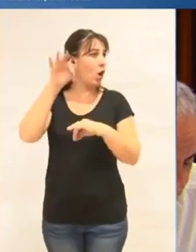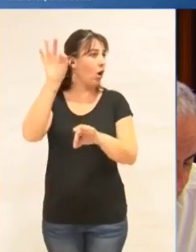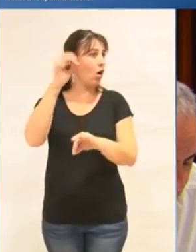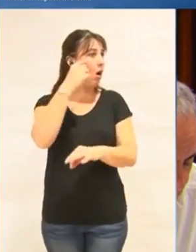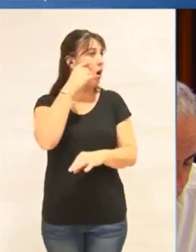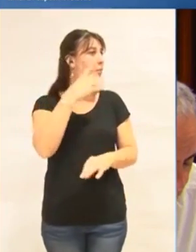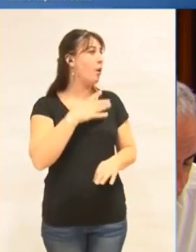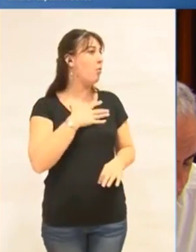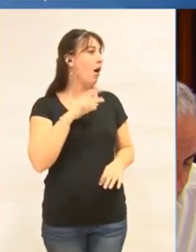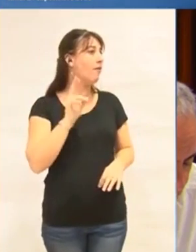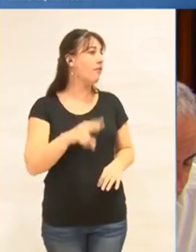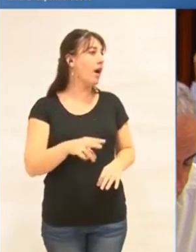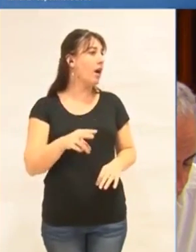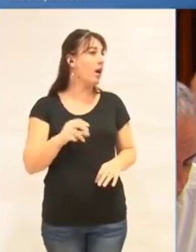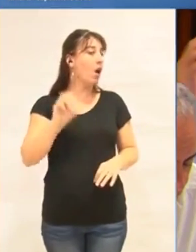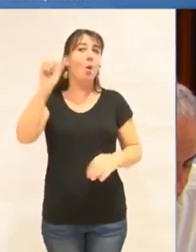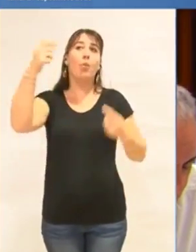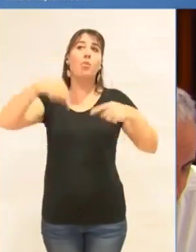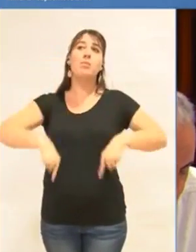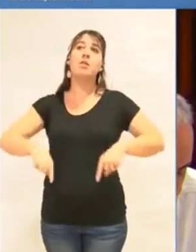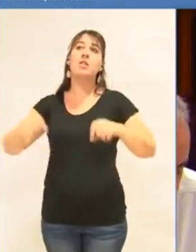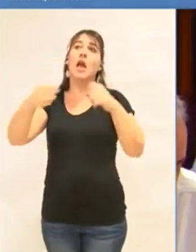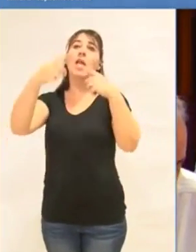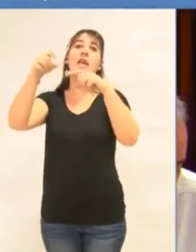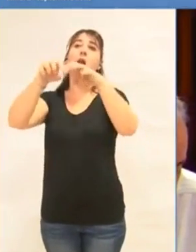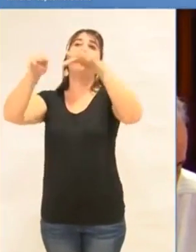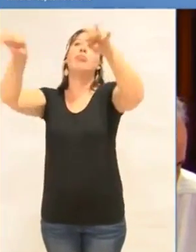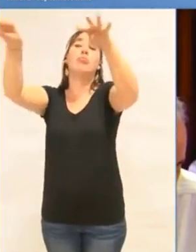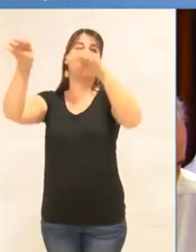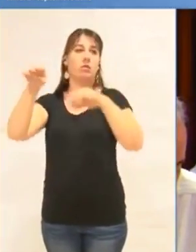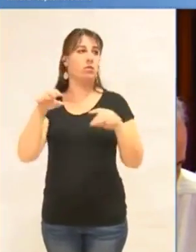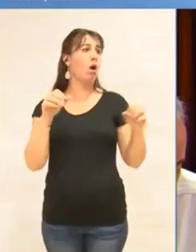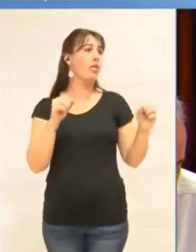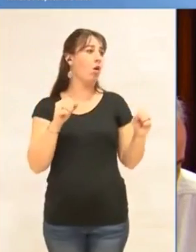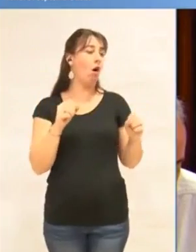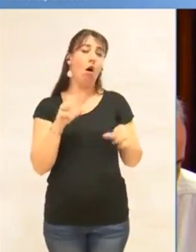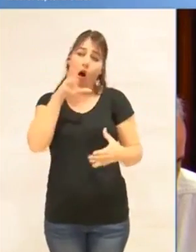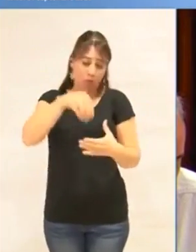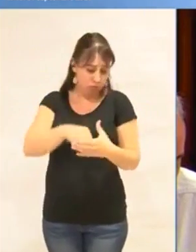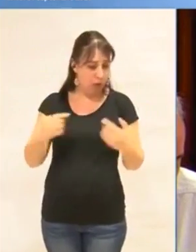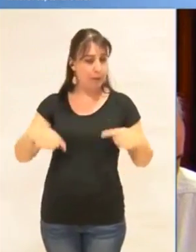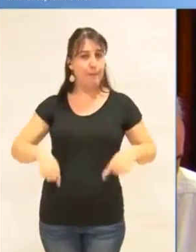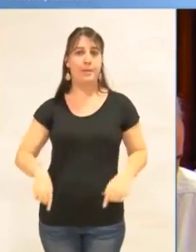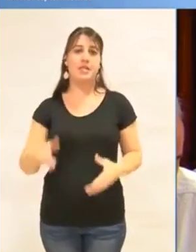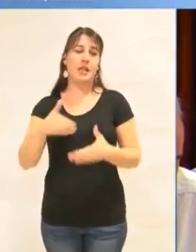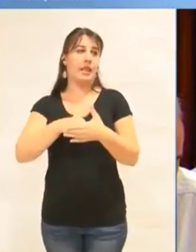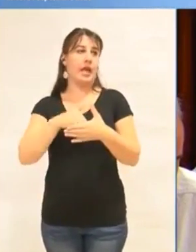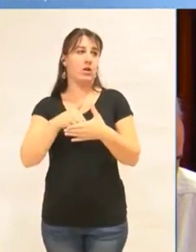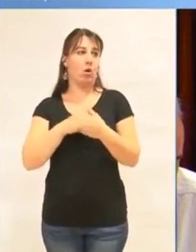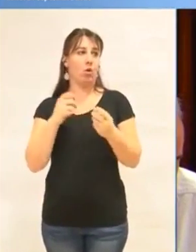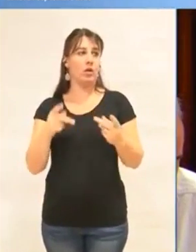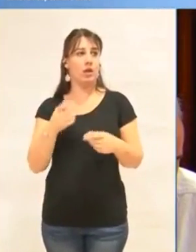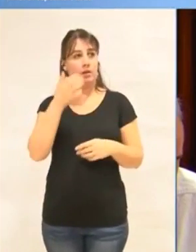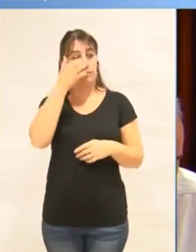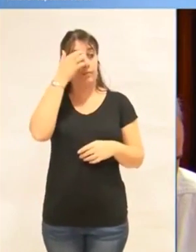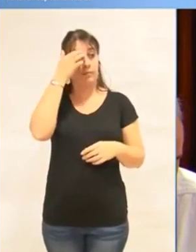considérer qu'à partir du moment où il est adressé au Premier ministre, bon voilà, mais après, bon, on peut mettre le ministre de l'Intérieur, on sera à Lyon, on mettrait